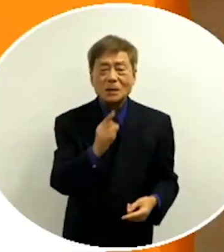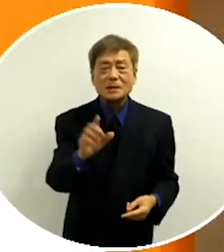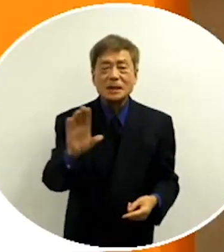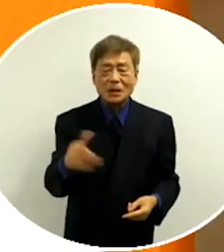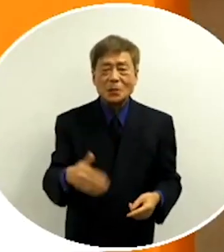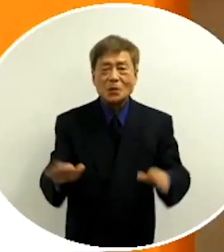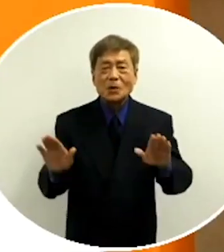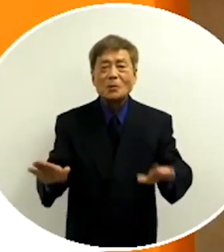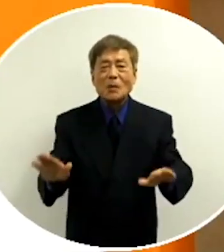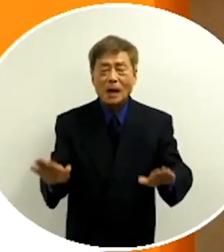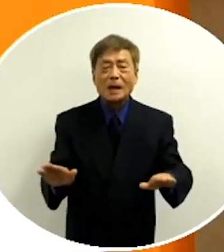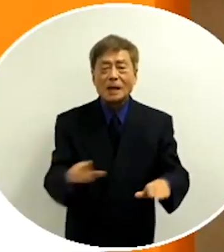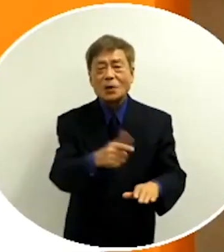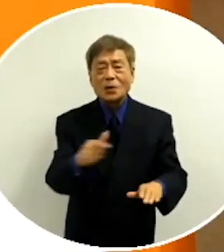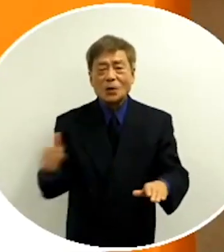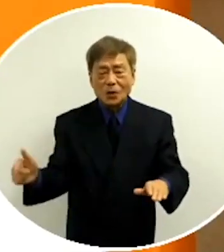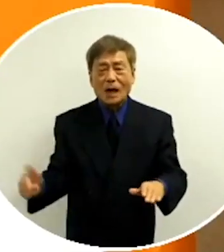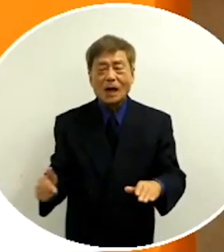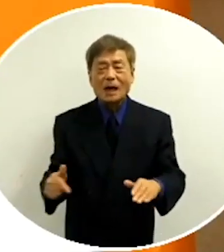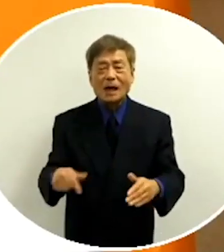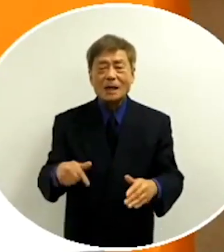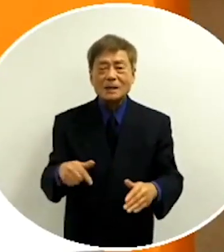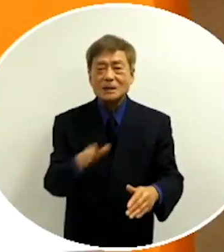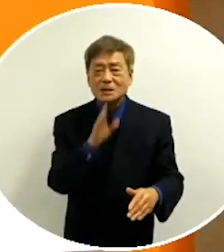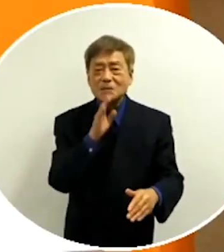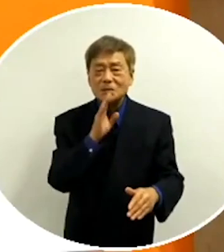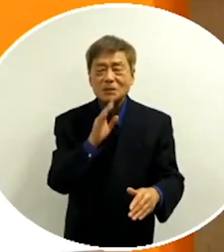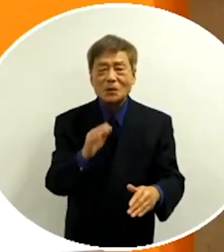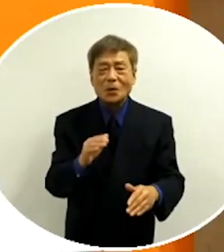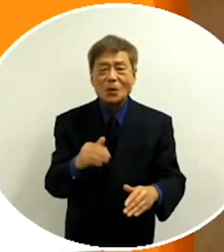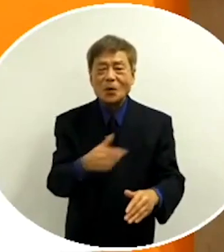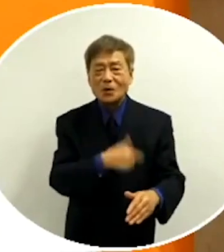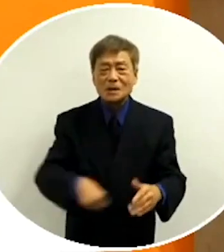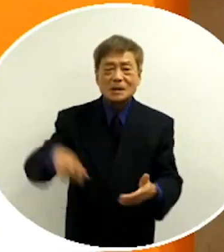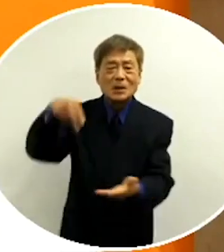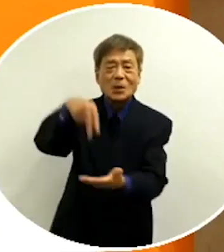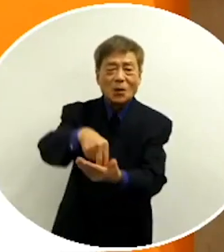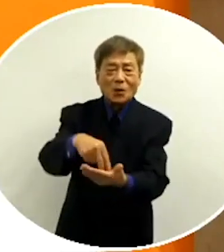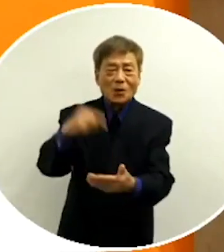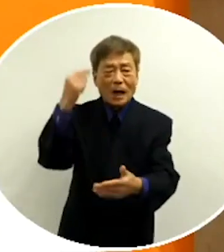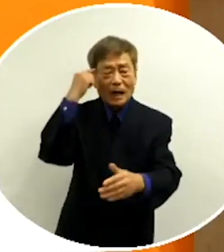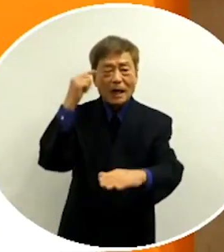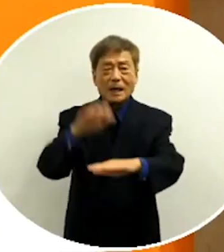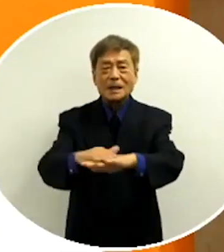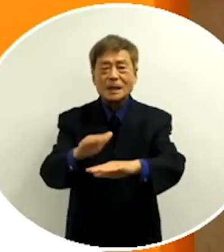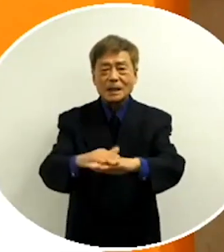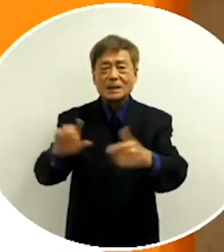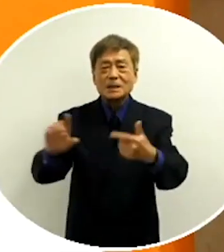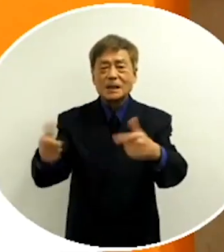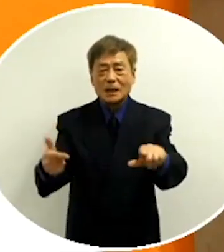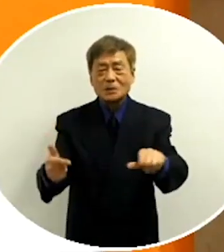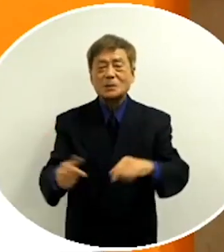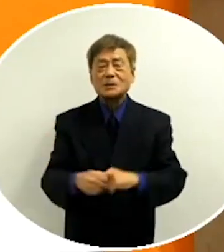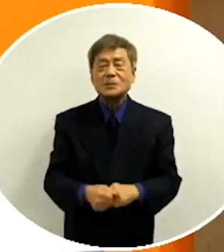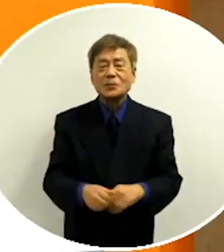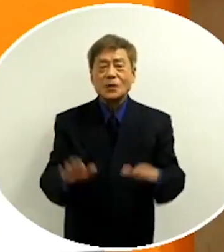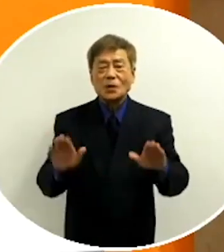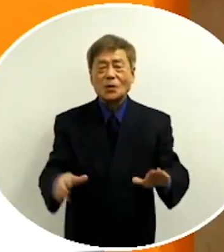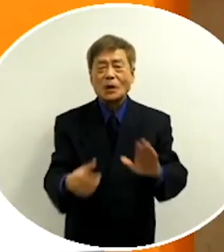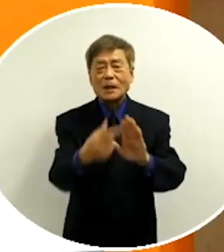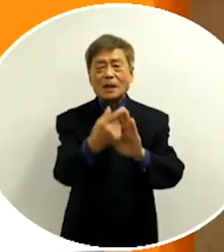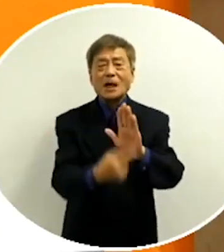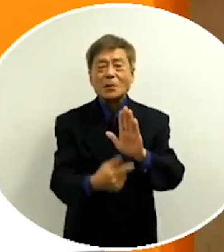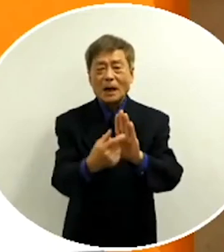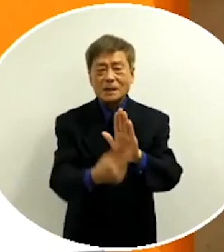立ち位置とまたちょっと別問題でずいぶん身内びいきな政治が行われてきた10年でもあったんですこれは